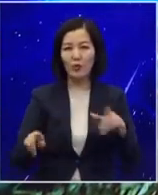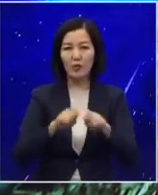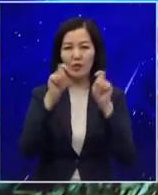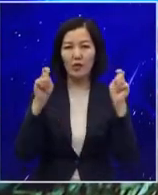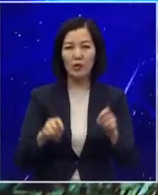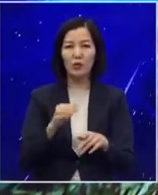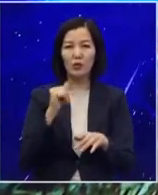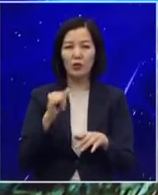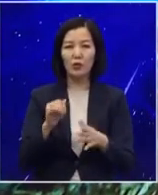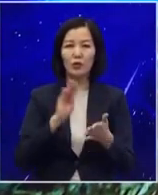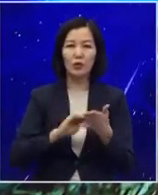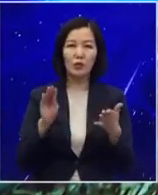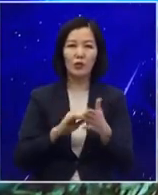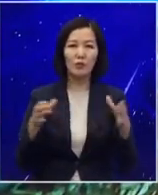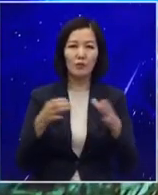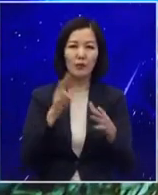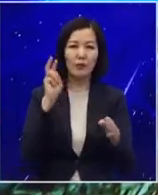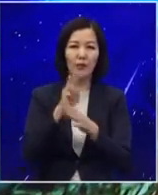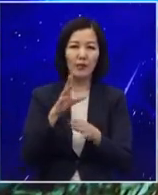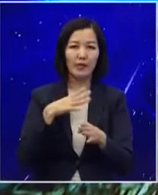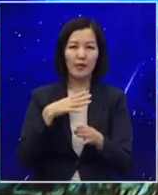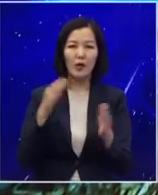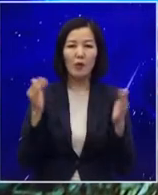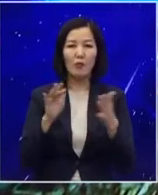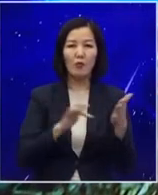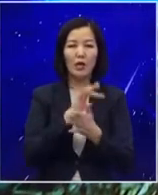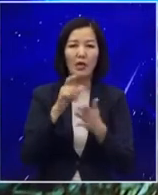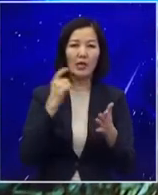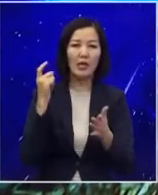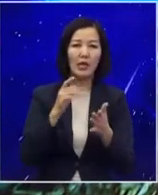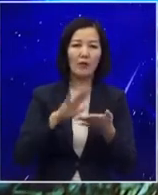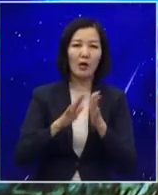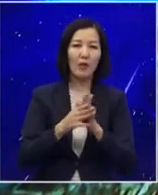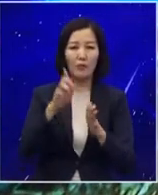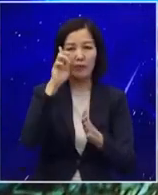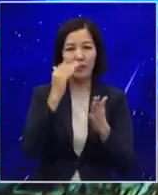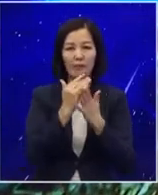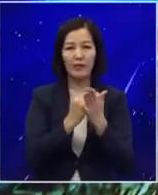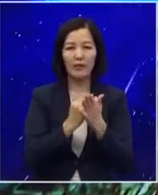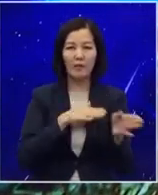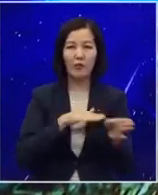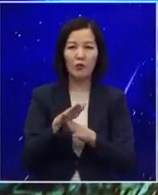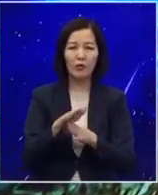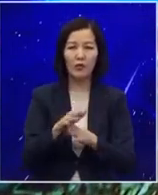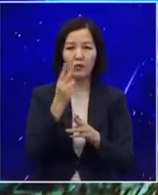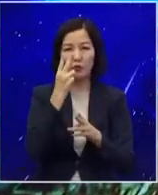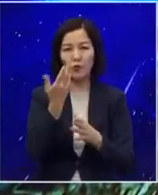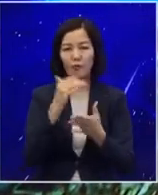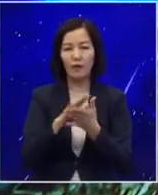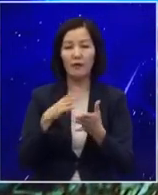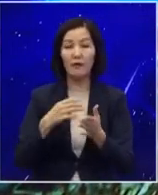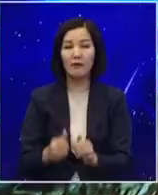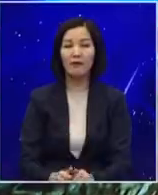ашылуына жетісулық бақ өкілдері де куә болды. Мұнан бөлек олар моноқаланың экономикалық әлеуеті мен мемлекеттік бағдарламалардың орындалысын